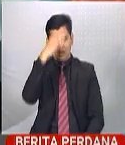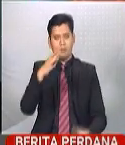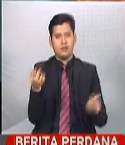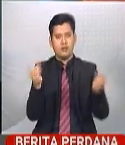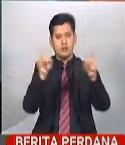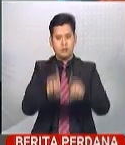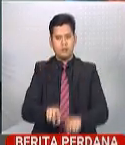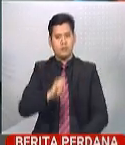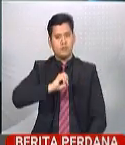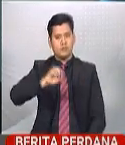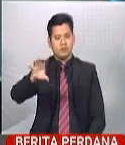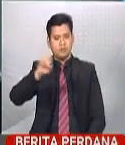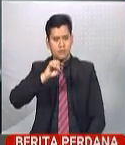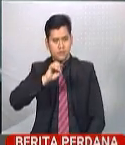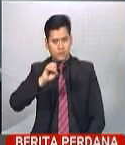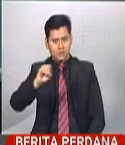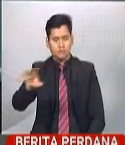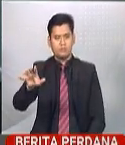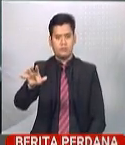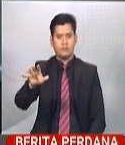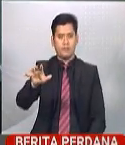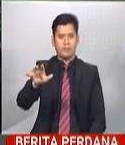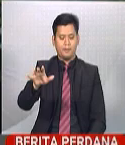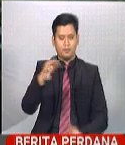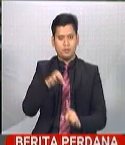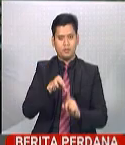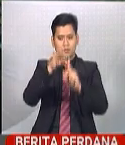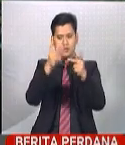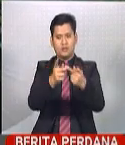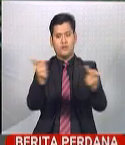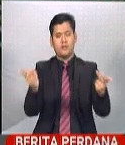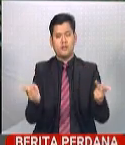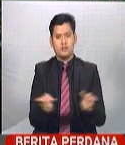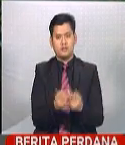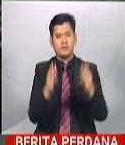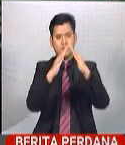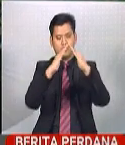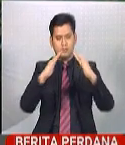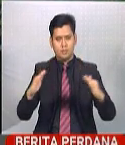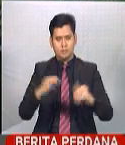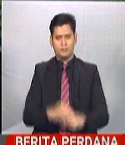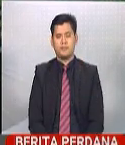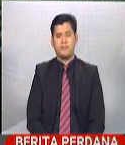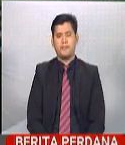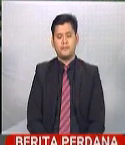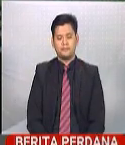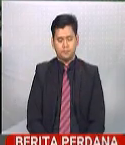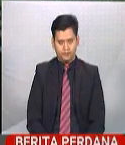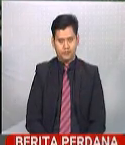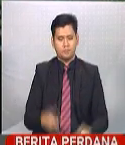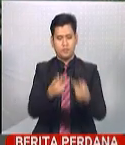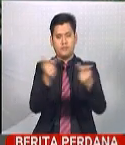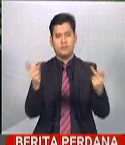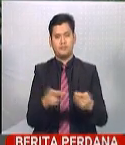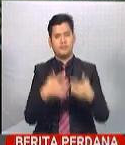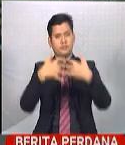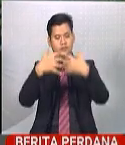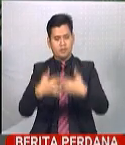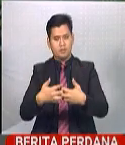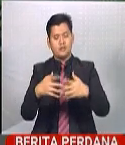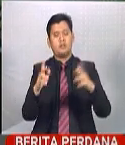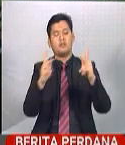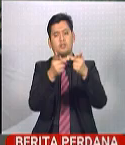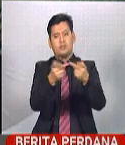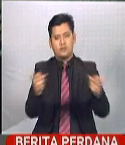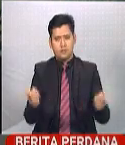pejal sepanjang tempoh perintah kawalan pergerakan terutama di kawasan perumahan di Konvensi ASEAN di kawasan commission kuasai sushi